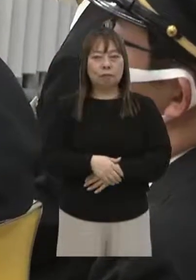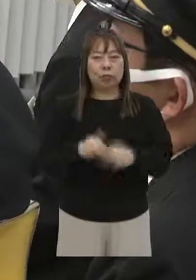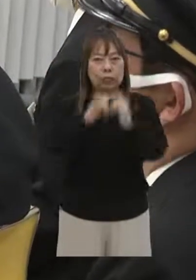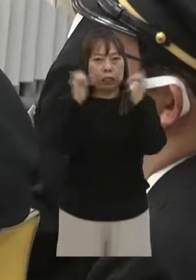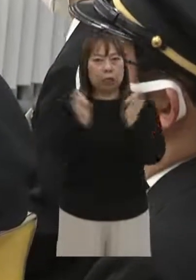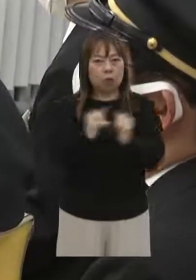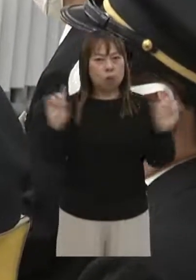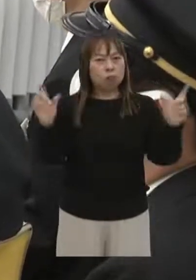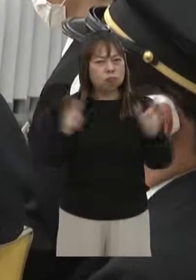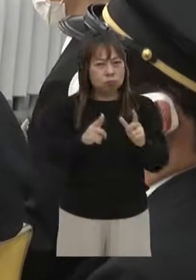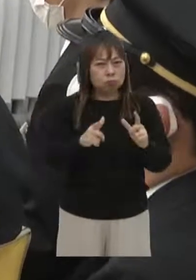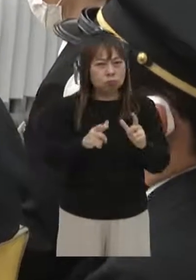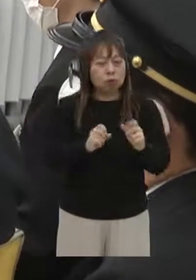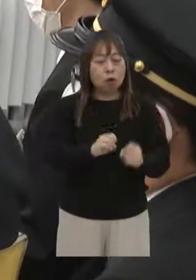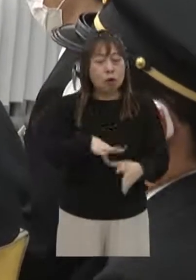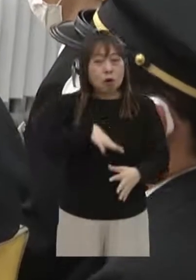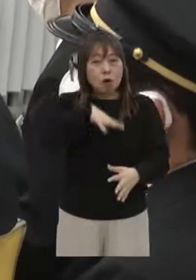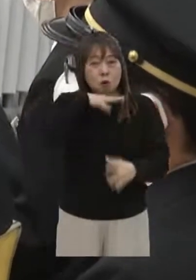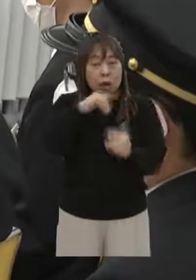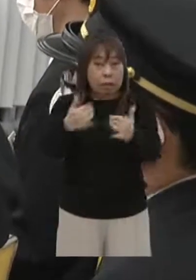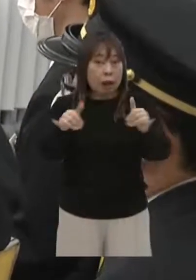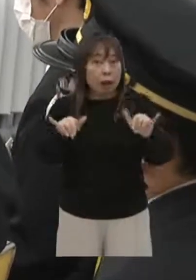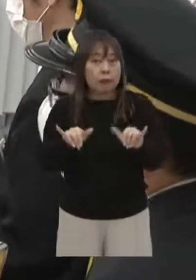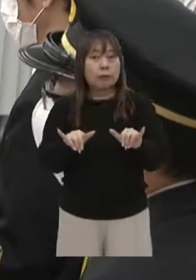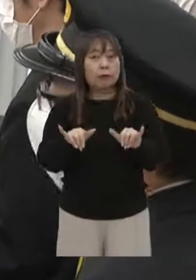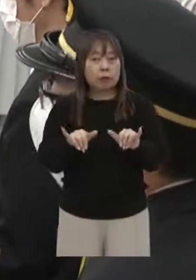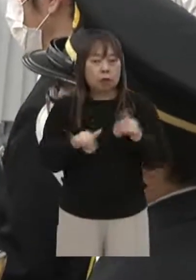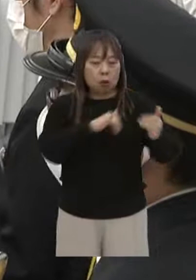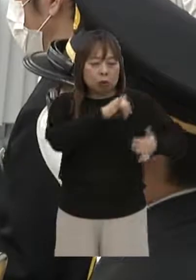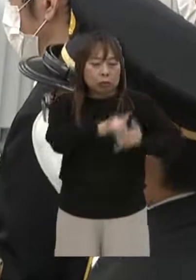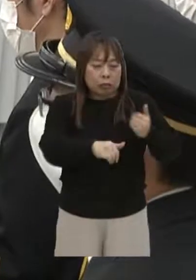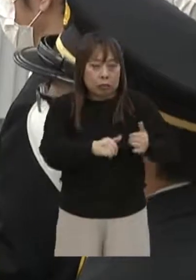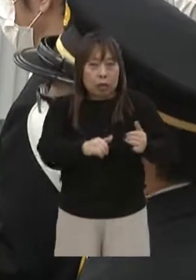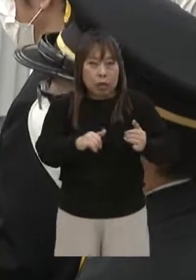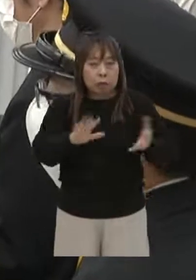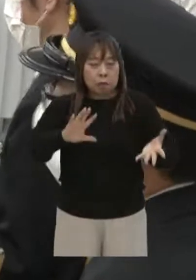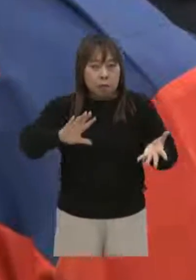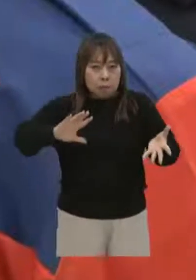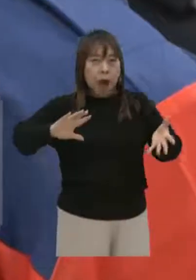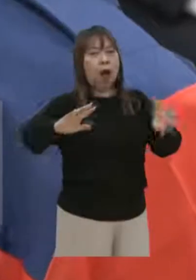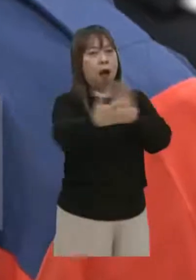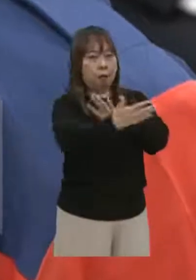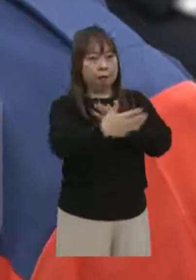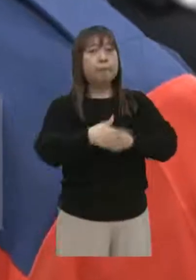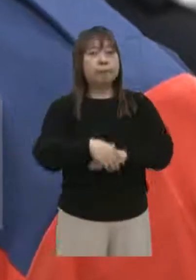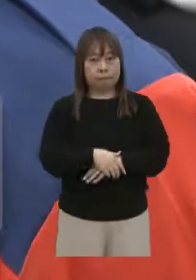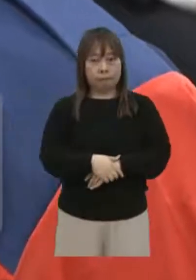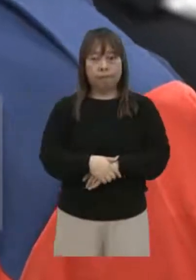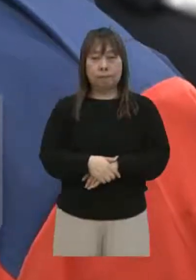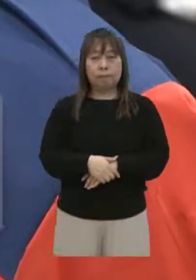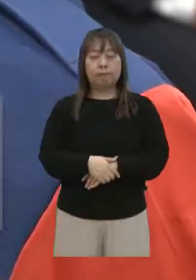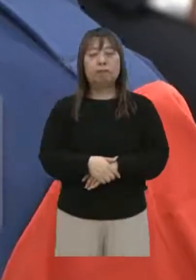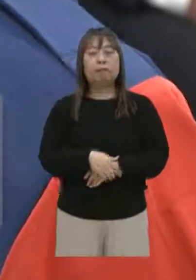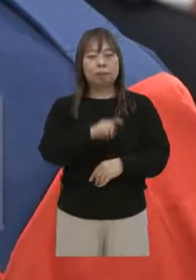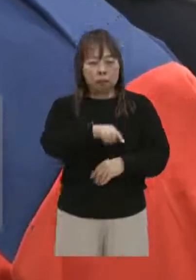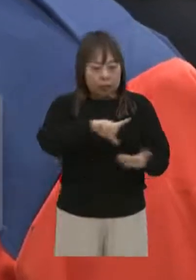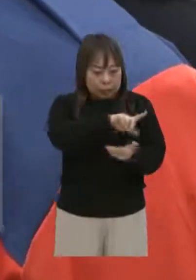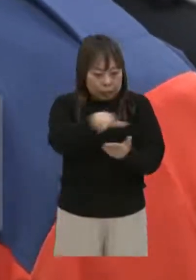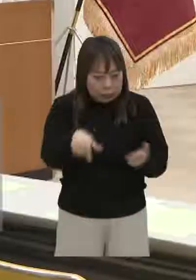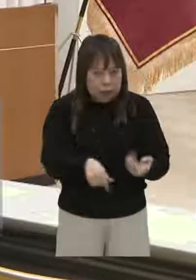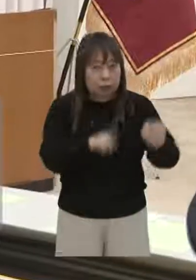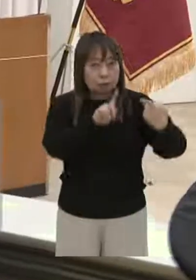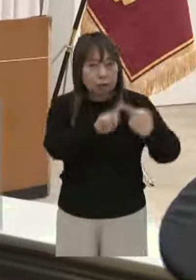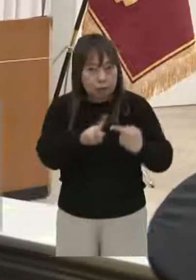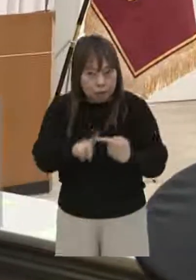少、超高齢化社会と時代の変化は早く進んでいます。より地域に密着